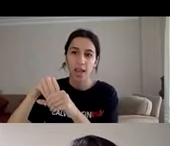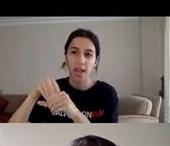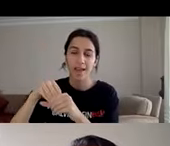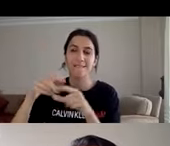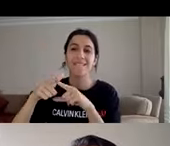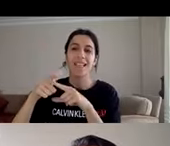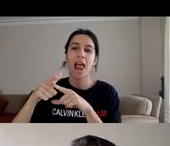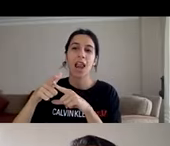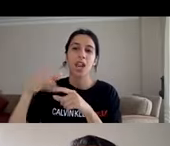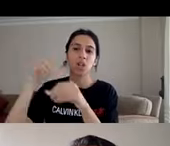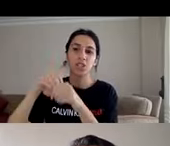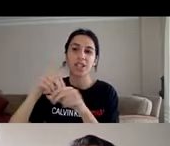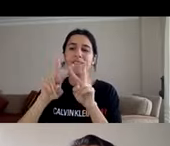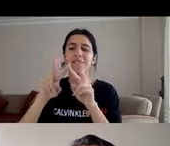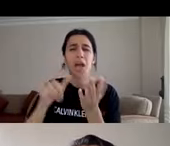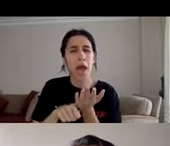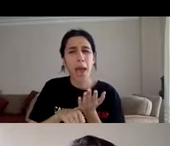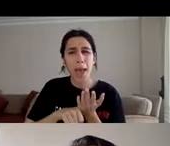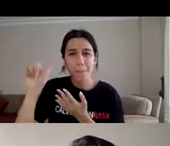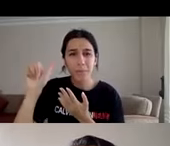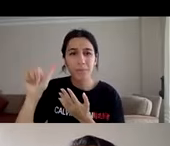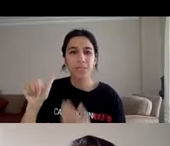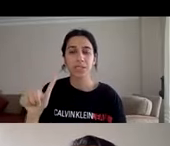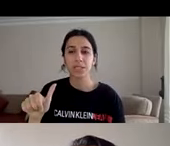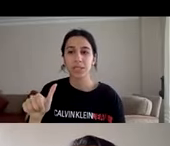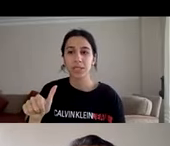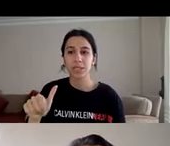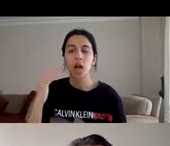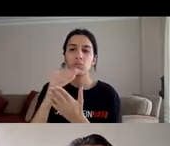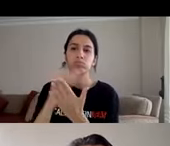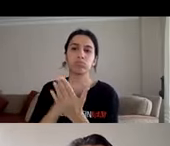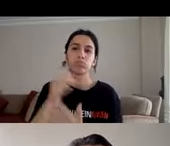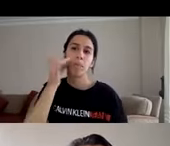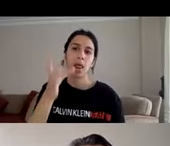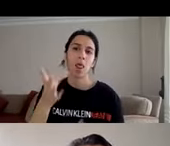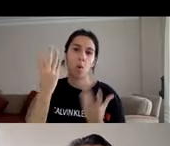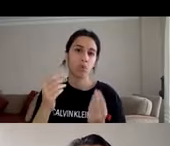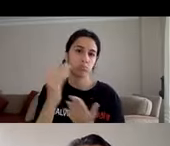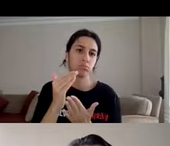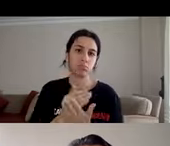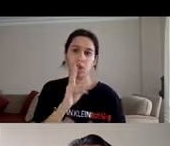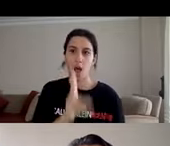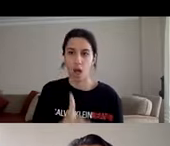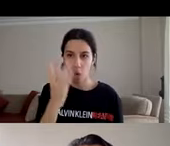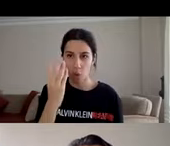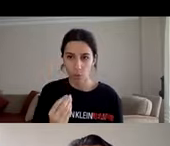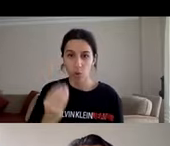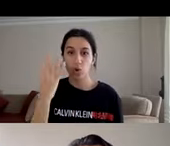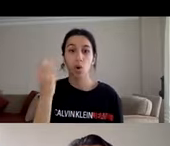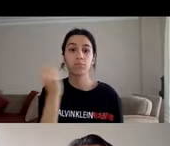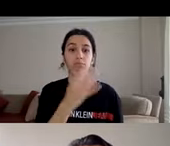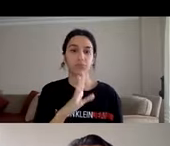hükümete ait tüm web sitelerinde standartlar belirlendi geçtiğimiz 2 yıl içinde. 4 temel prensip